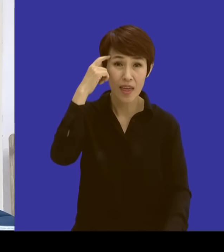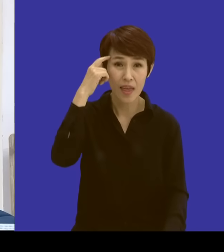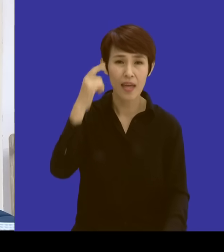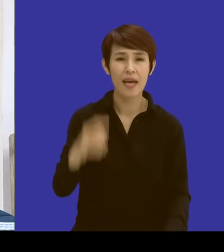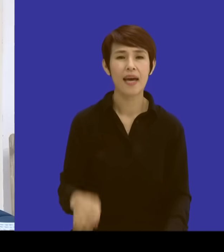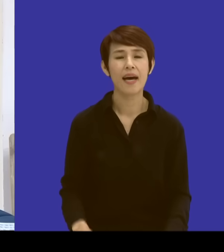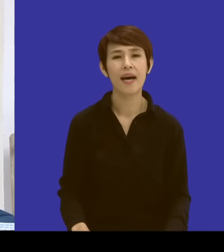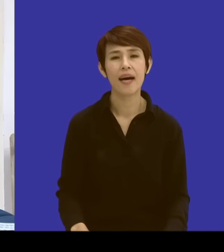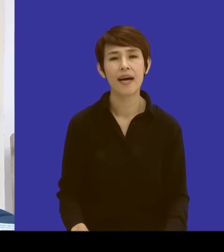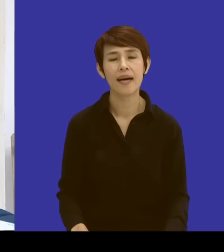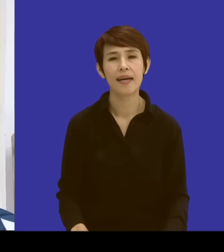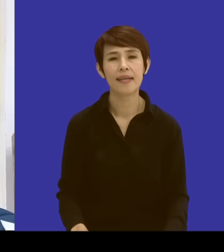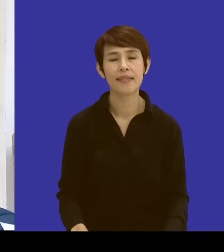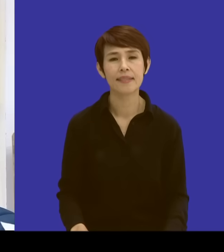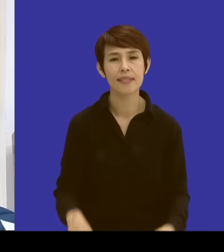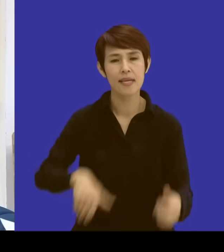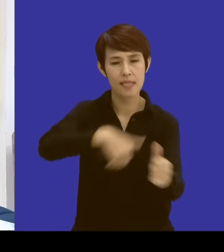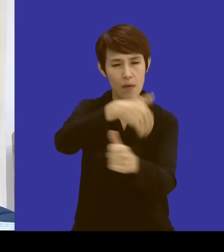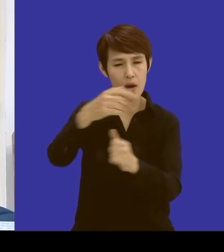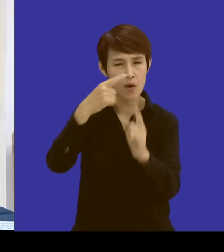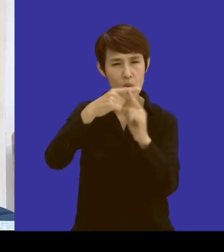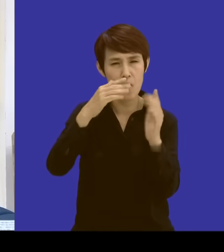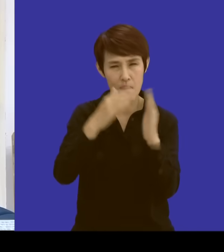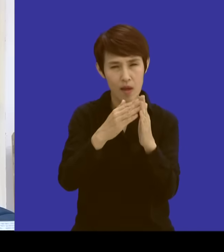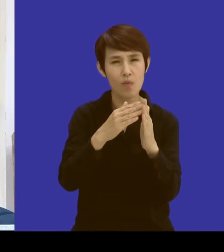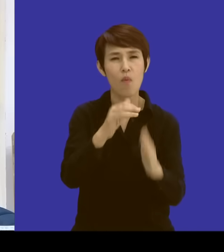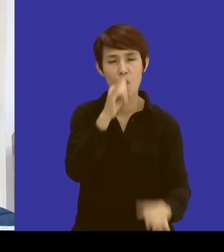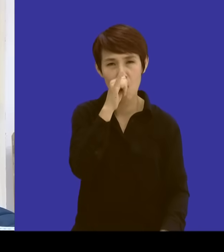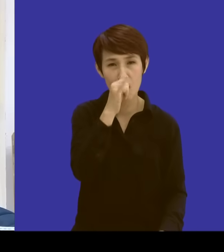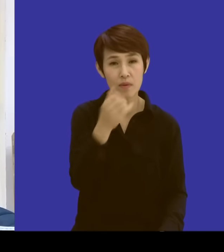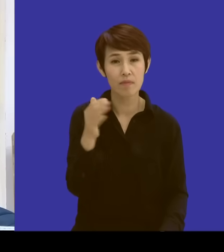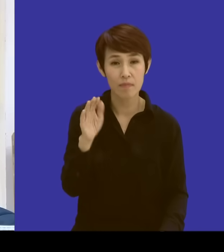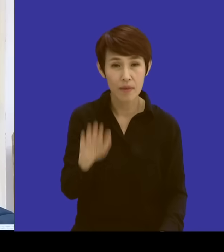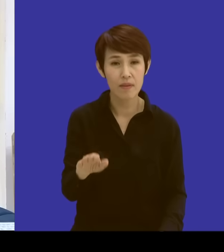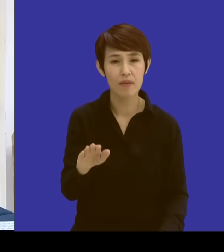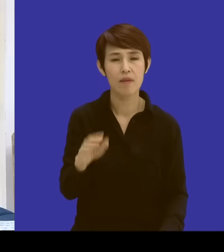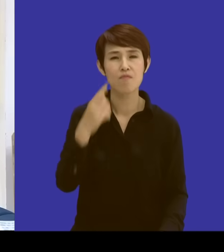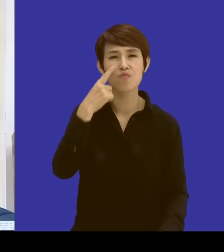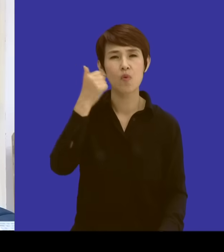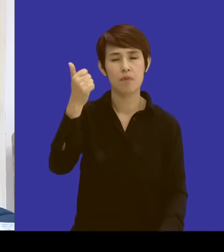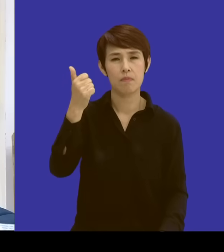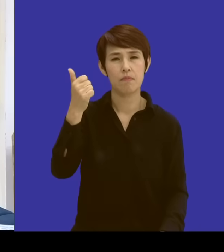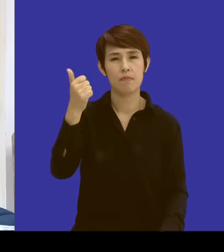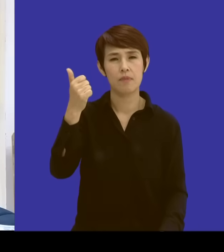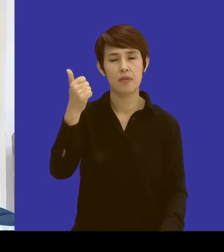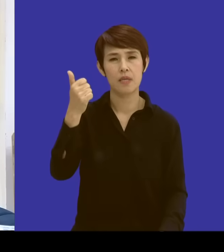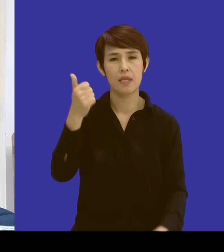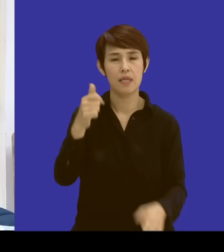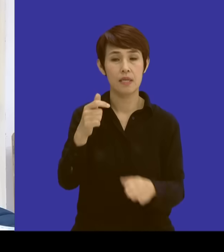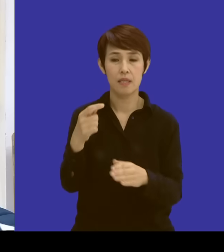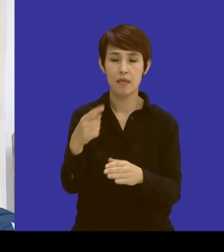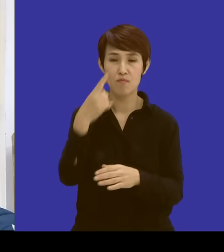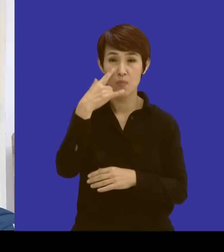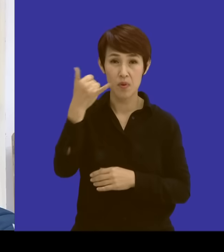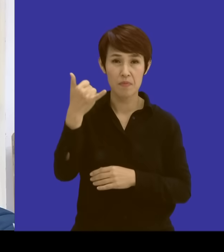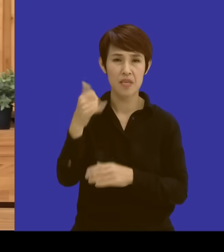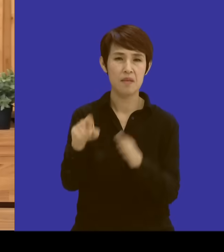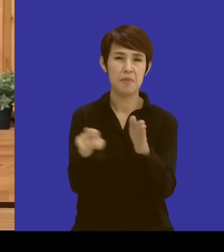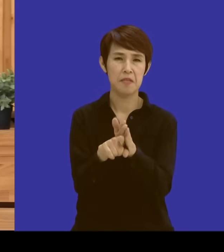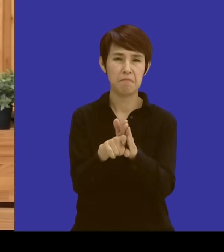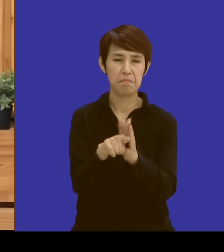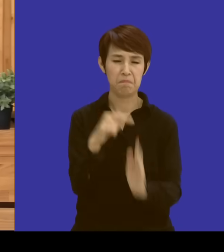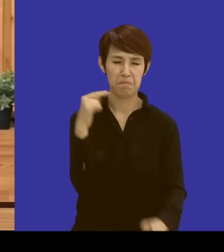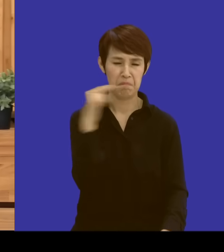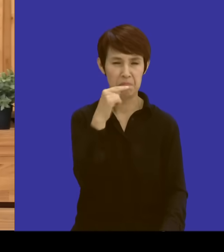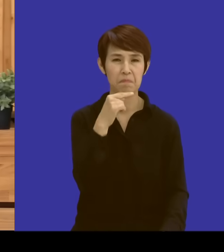물리적으로 그렇다기보다는 네. 그러니까 부모님이 매우 신앙에 보수적이셨고 네. 또뭐 조금 율법적이셨고